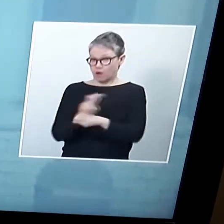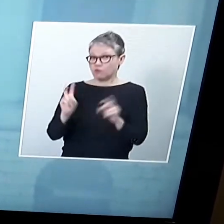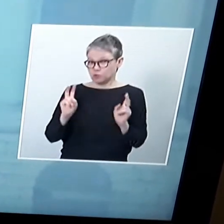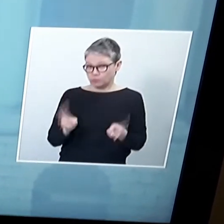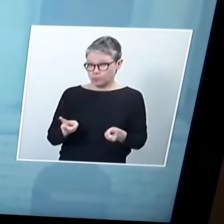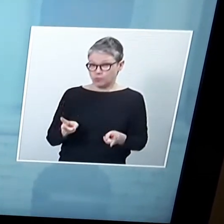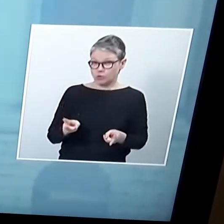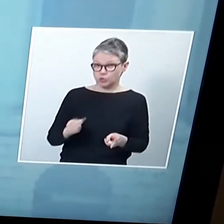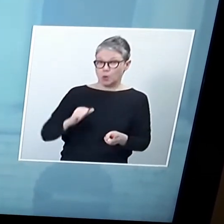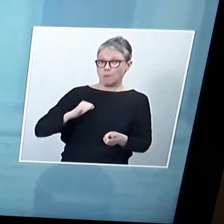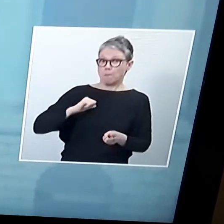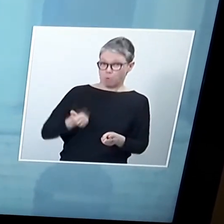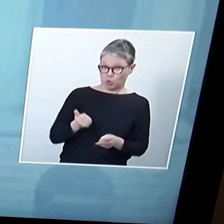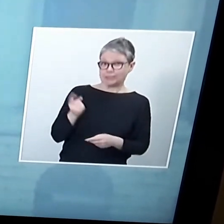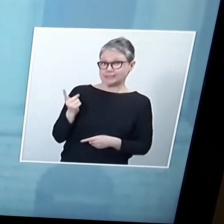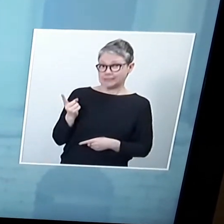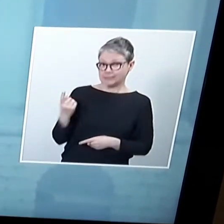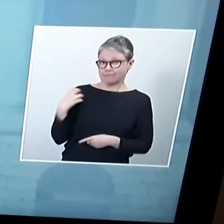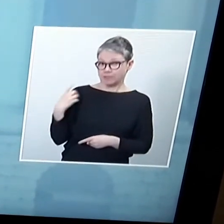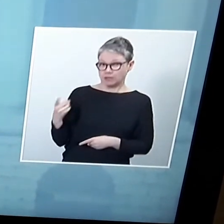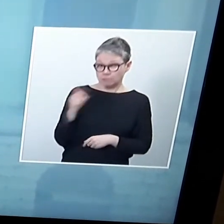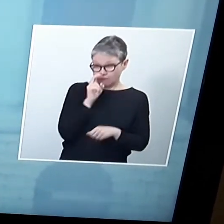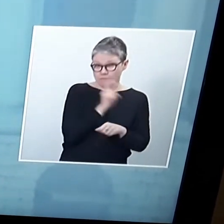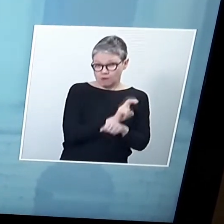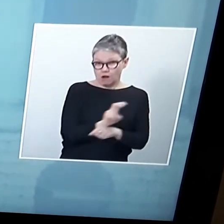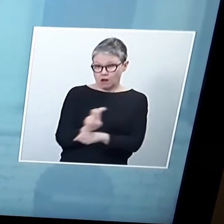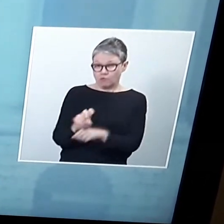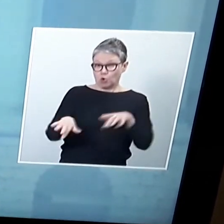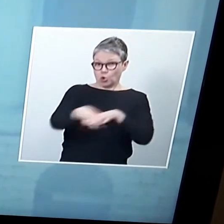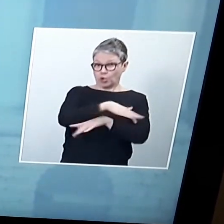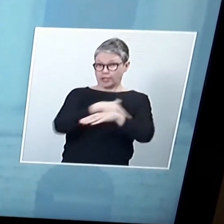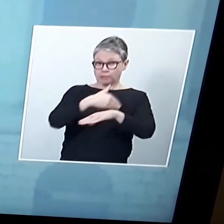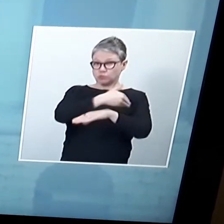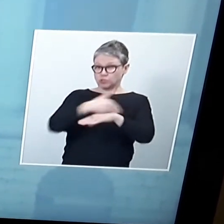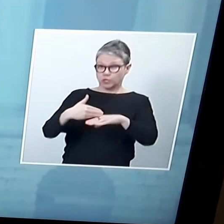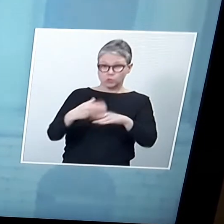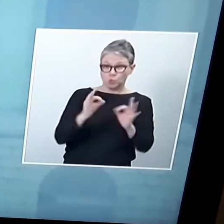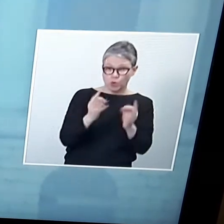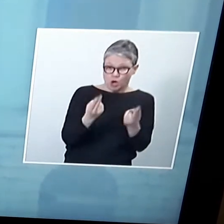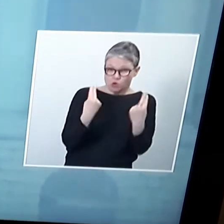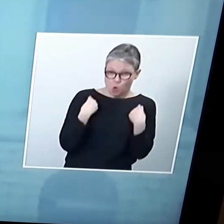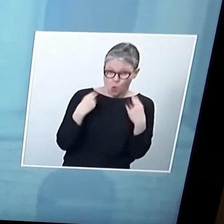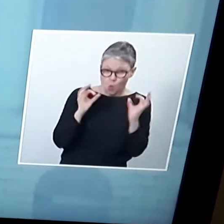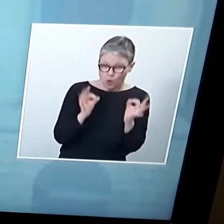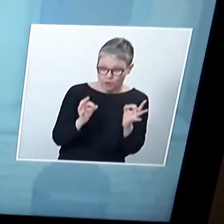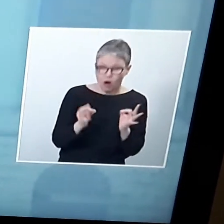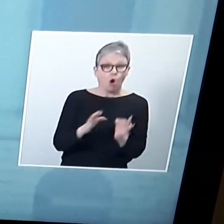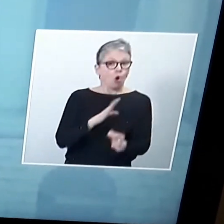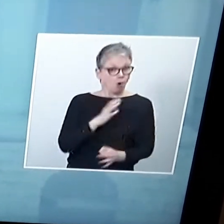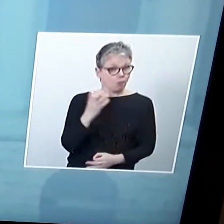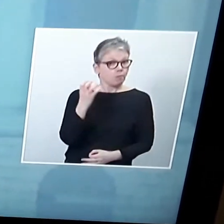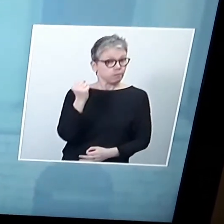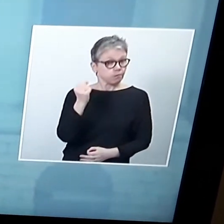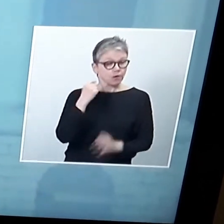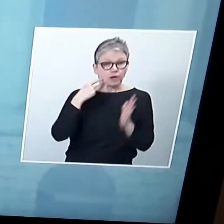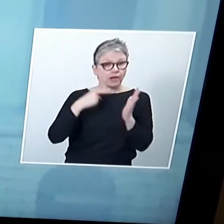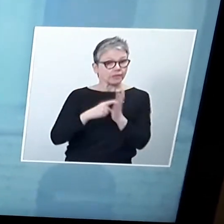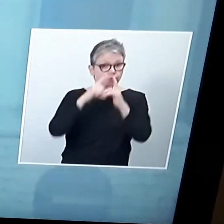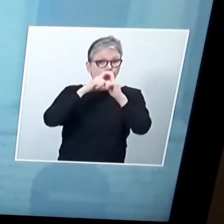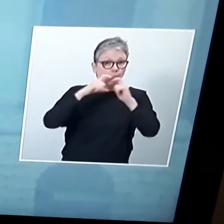Poliisi on se viranomainen, joka valvoo liikkumisrajoitusten noudattamista ja on mahdollista esimerkiksi